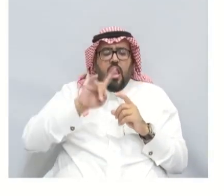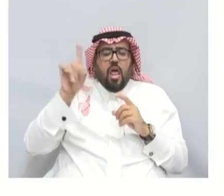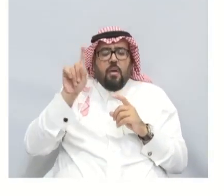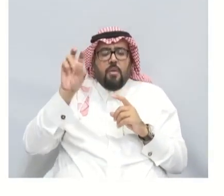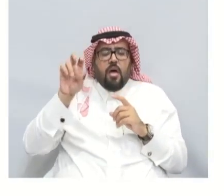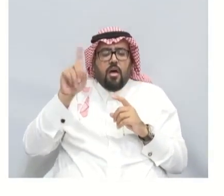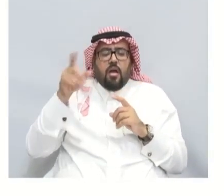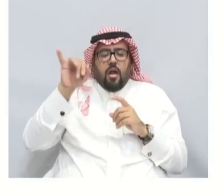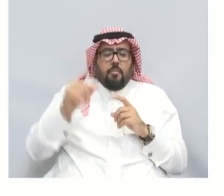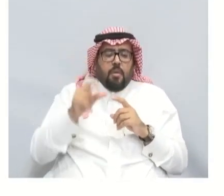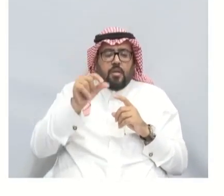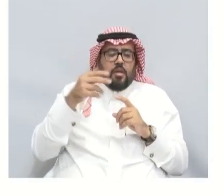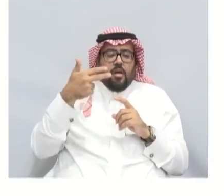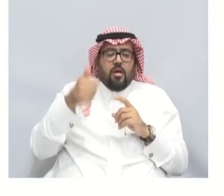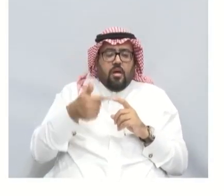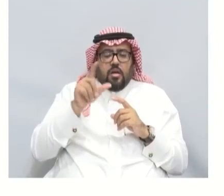غازات.